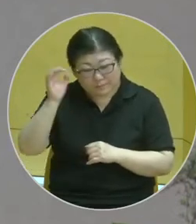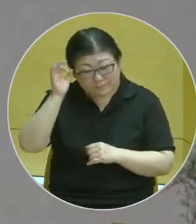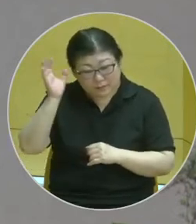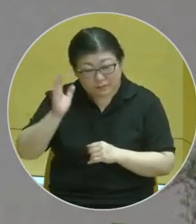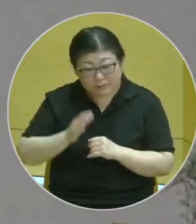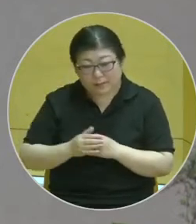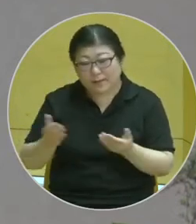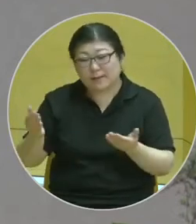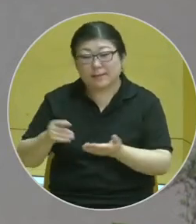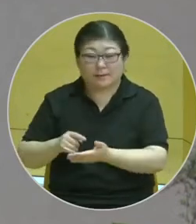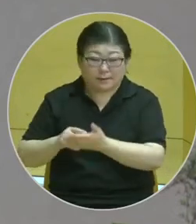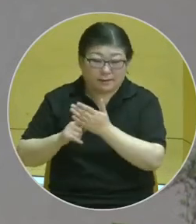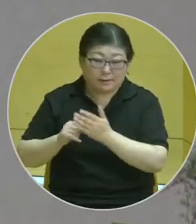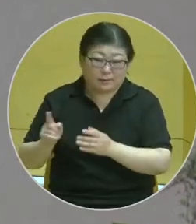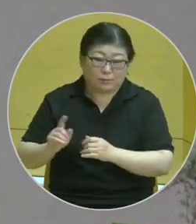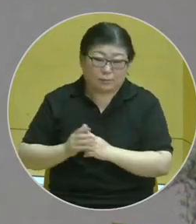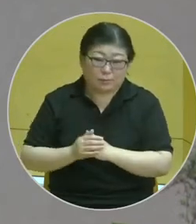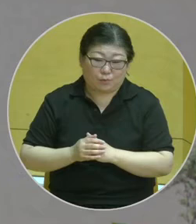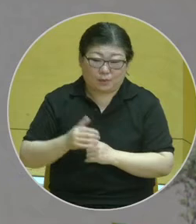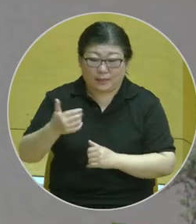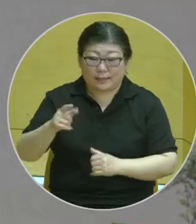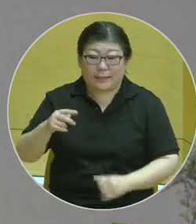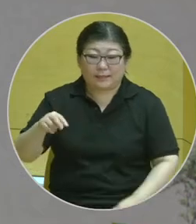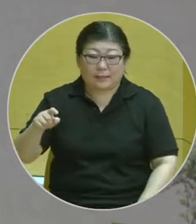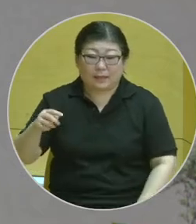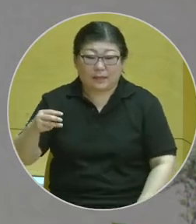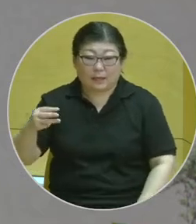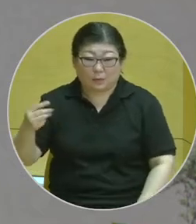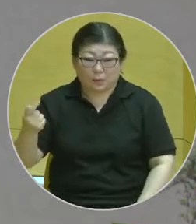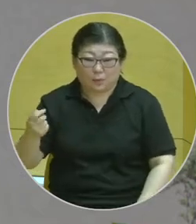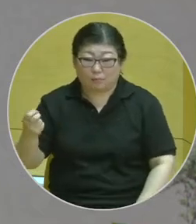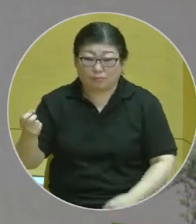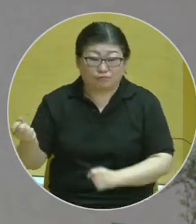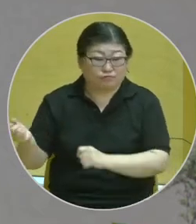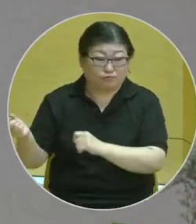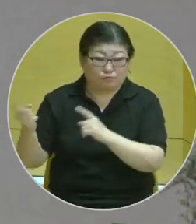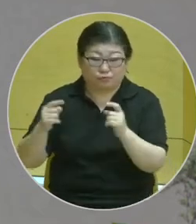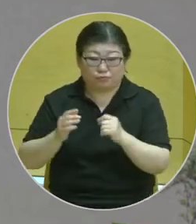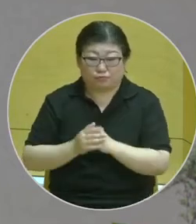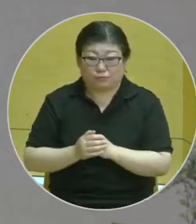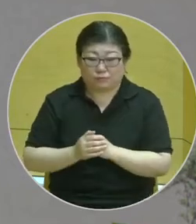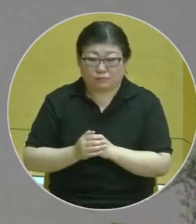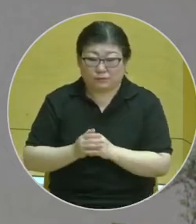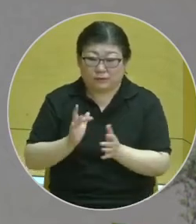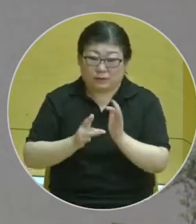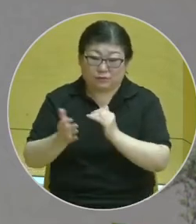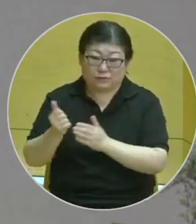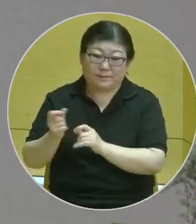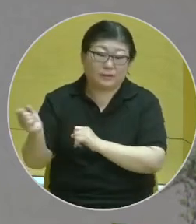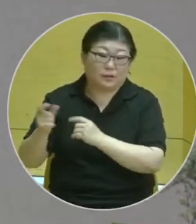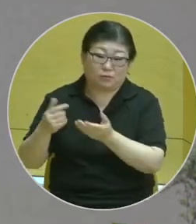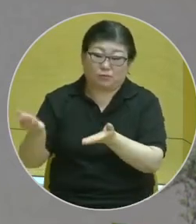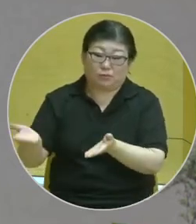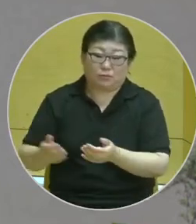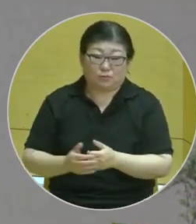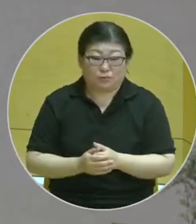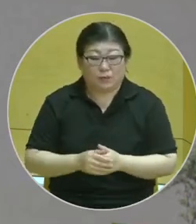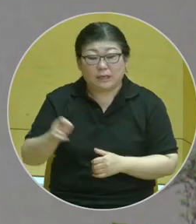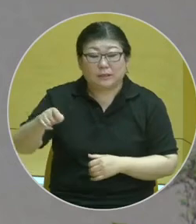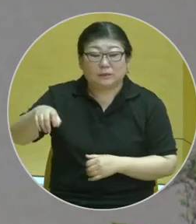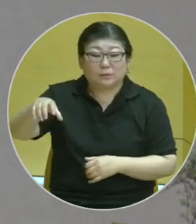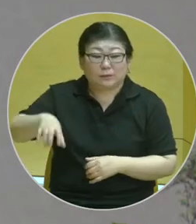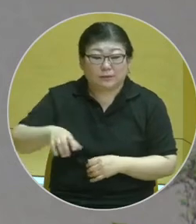하나님의 영광이 드러나는 것은 뭐냐면 나 서로가 다시 부활한 겁니다 나사로를 다시 살리신 것입니다 그래서 그 곳에서